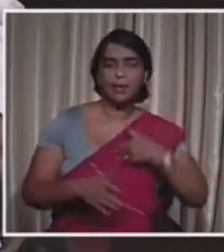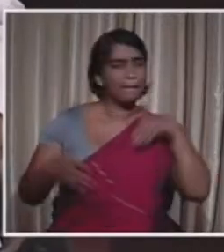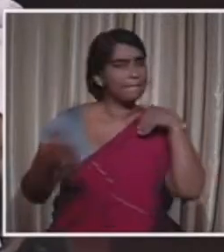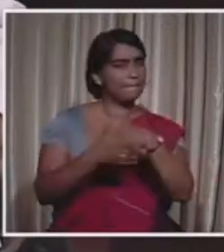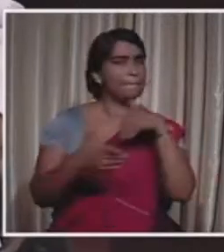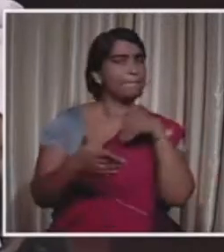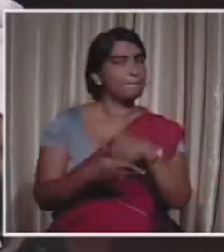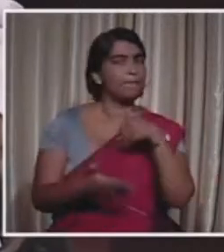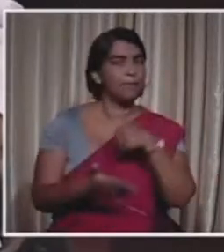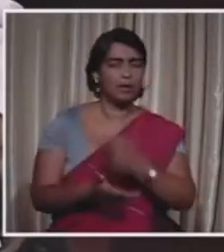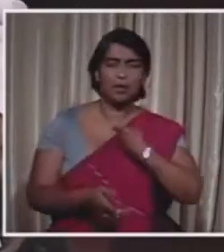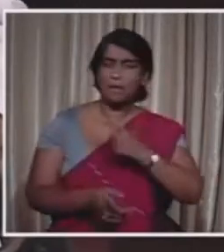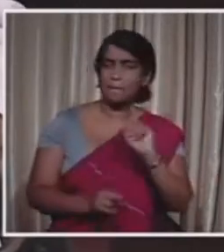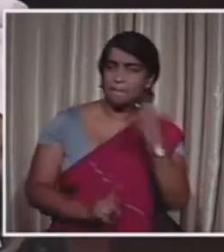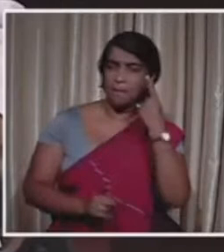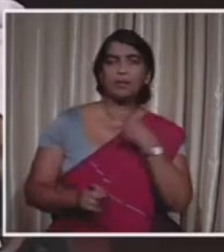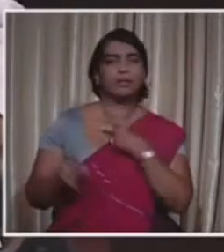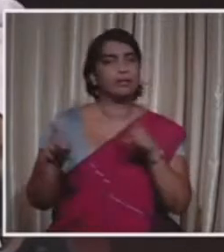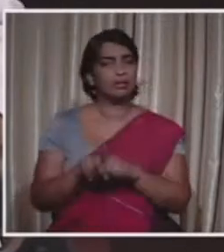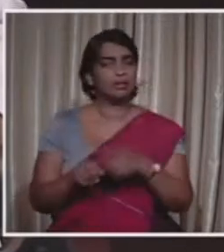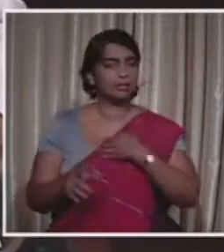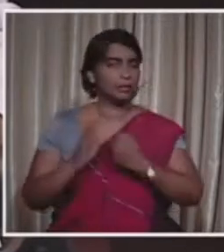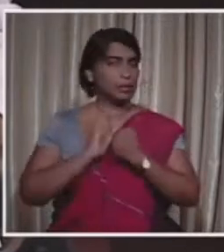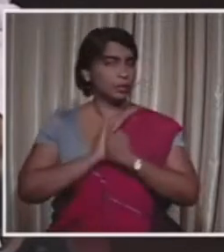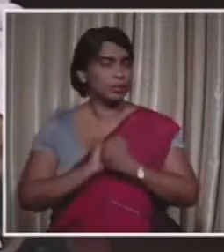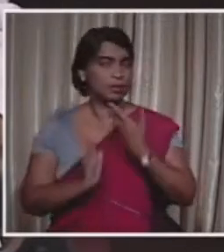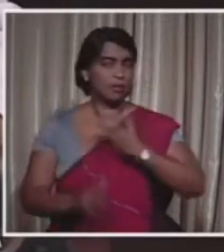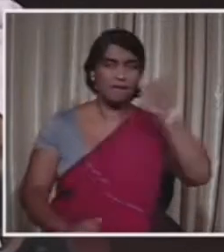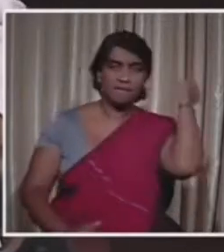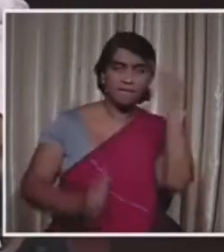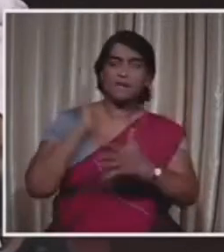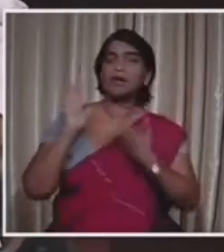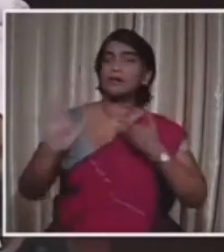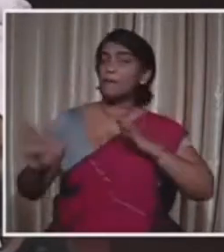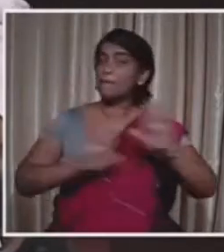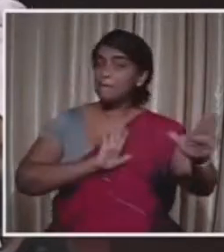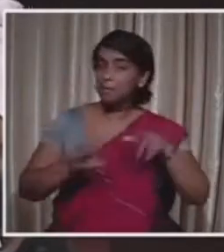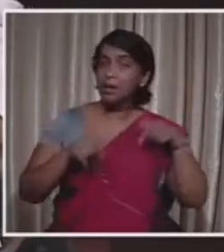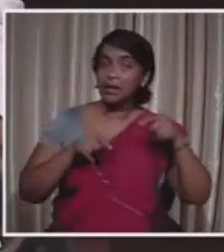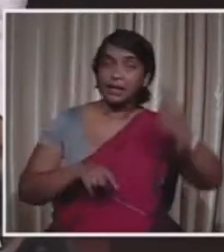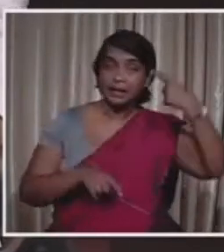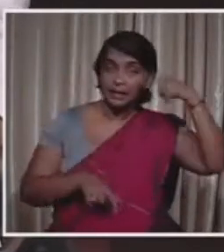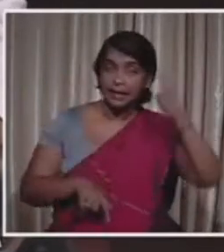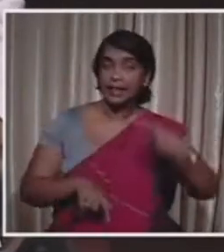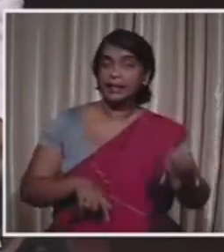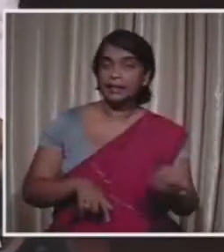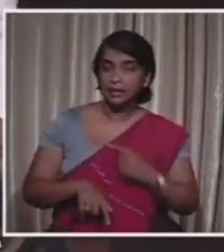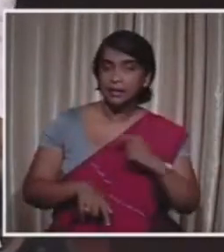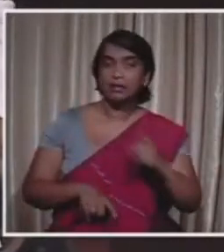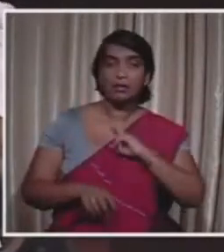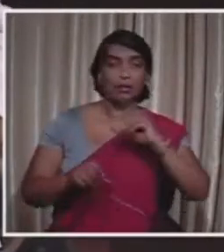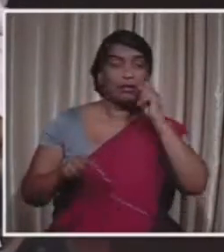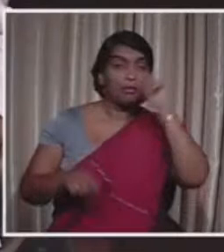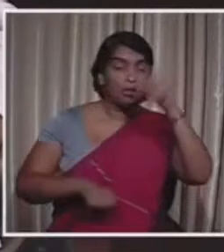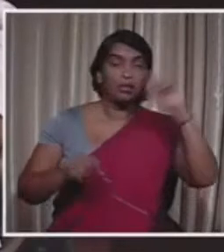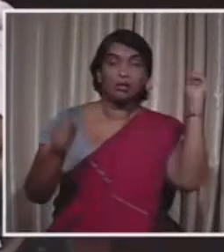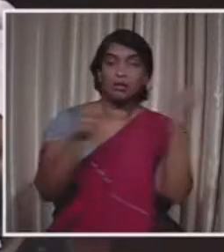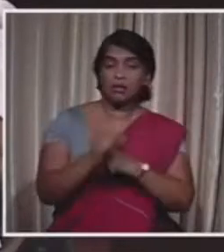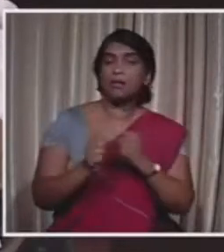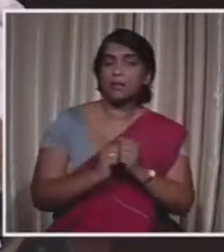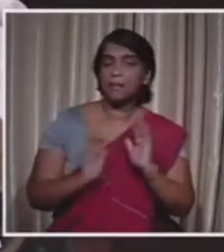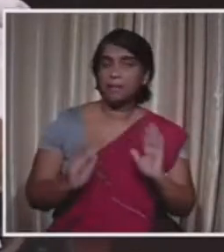පීඩණයට තර්ජණයට ගර්ජණයට මර්ධණයට දැන් ඊයේ දවසේ මිනි මරන්නට පටන්